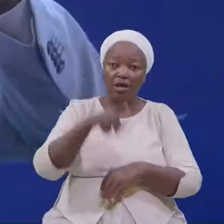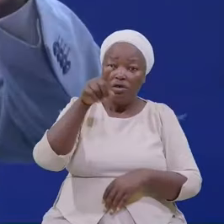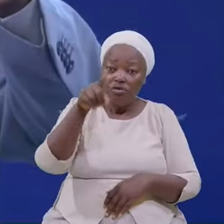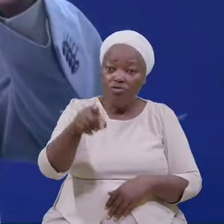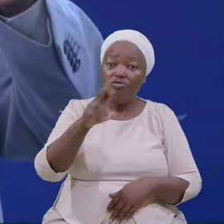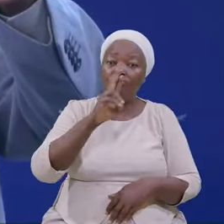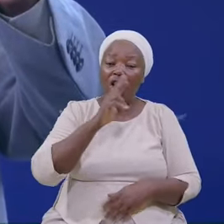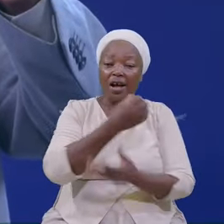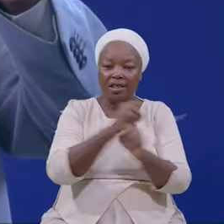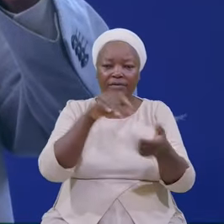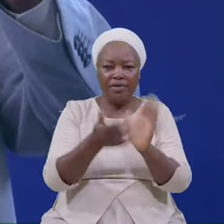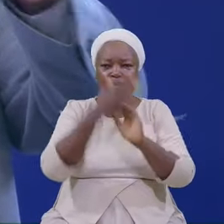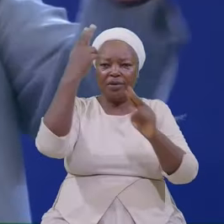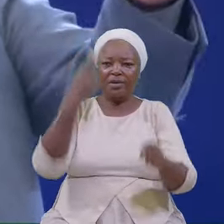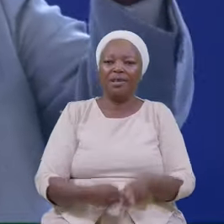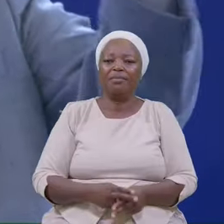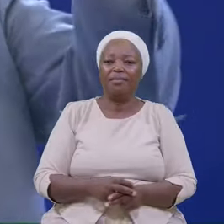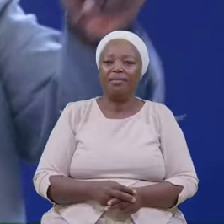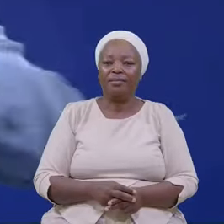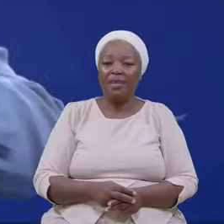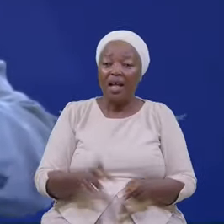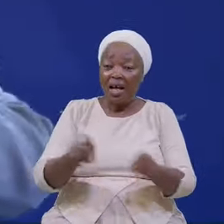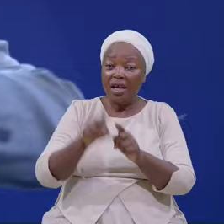Comme vous viendrez à lui ce jour,